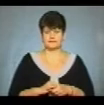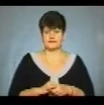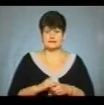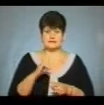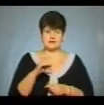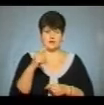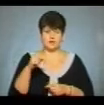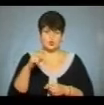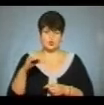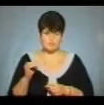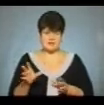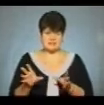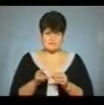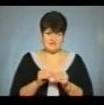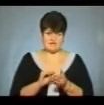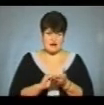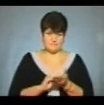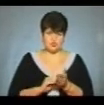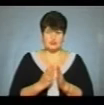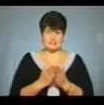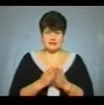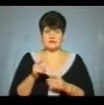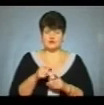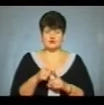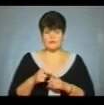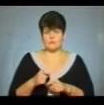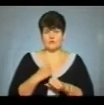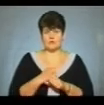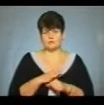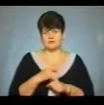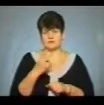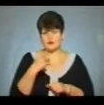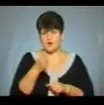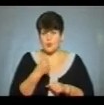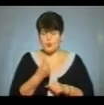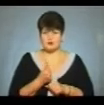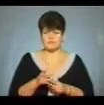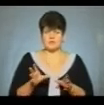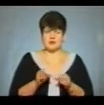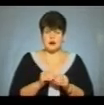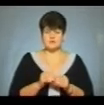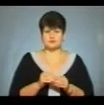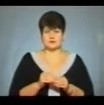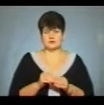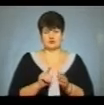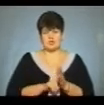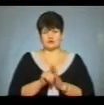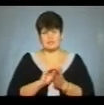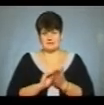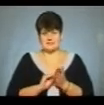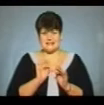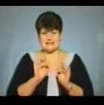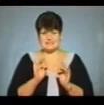Сергій Дзюба – співавтор книги. За його словами, робота над книгою тривала близько 2 років. Він разом з Артемієм Кірсановим спочатку написали сценарій